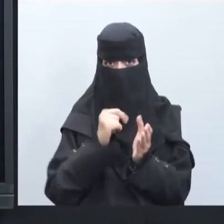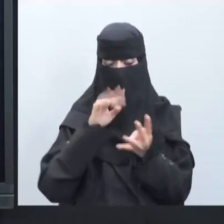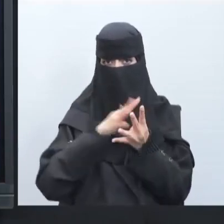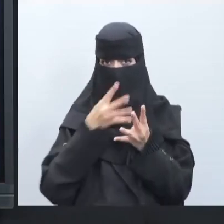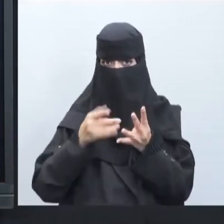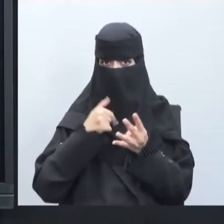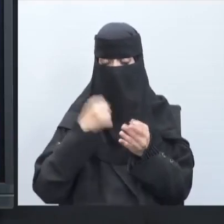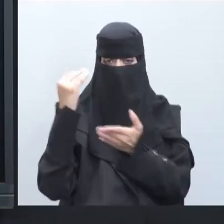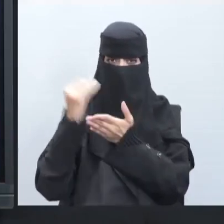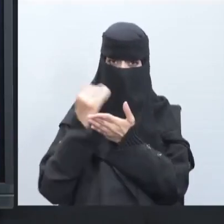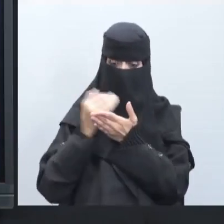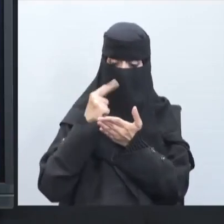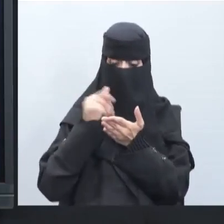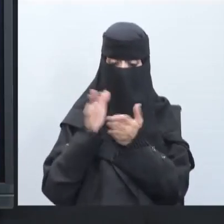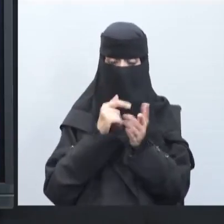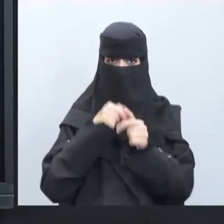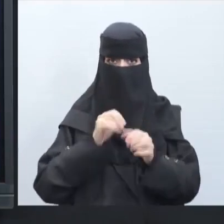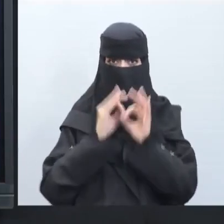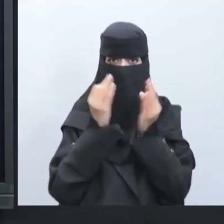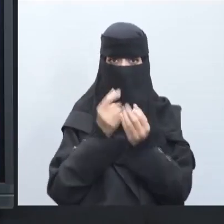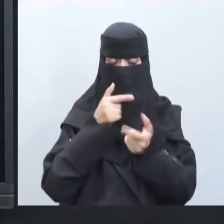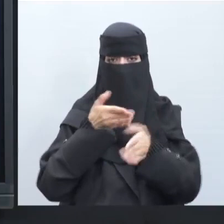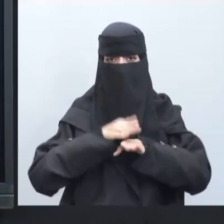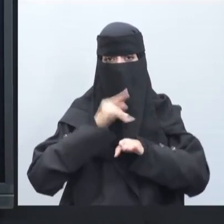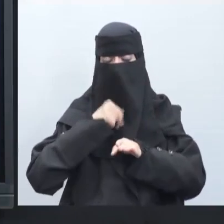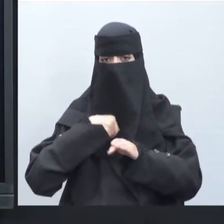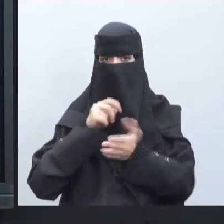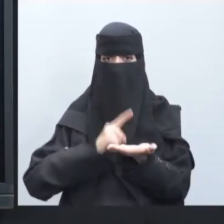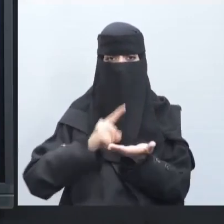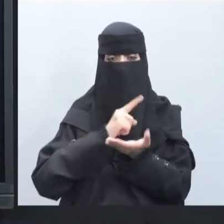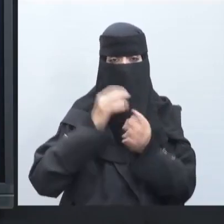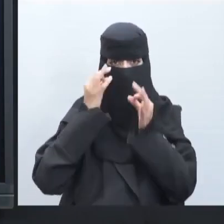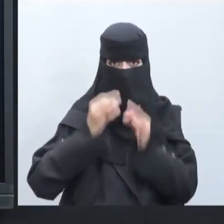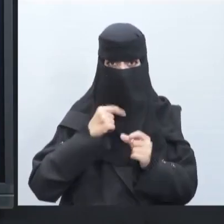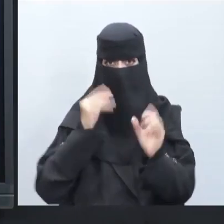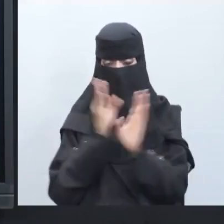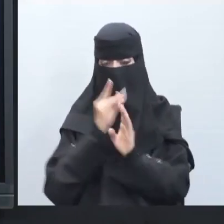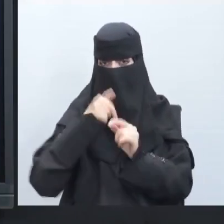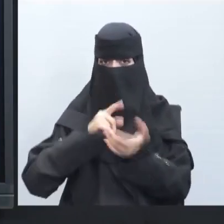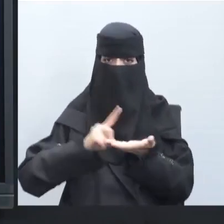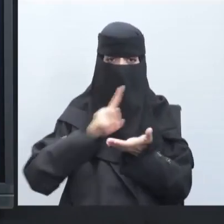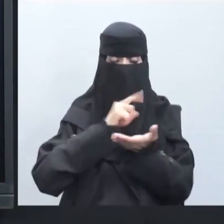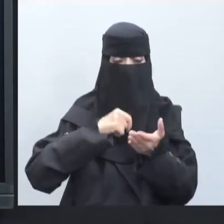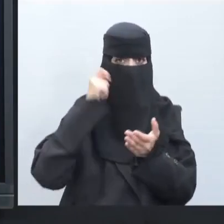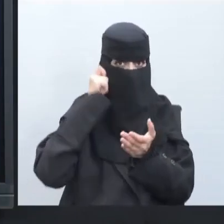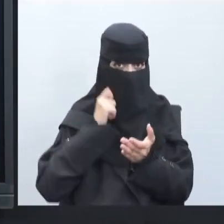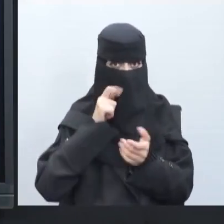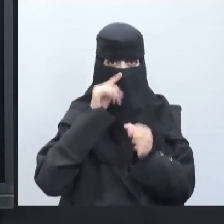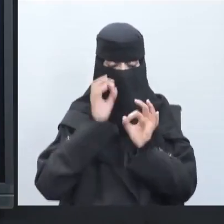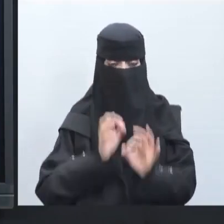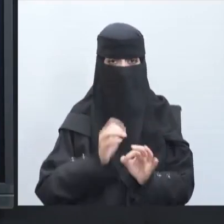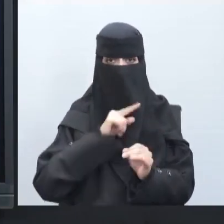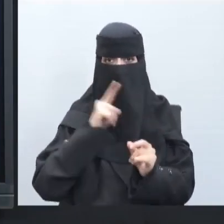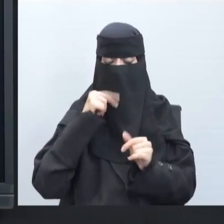الاقتصاديه كما ذكرنا الجدوى للمجتمع وايضا على البيئه بالتاكيد حينما نخالف البيئه قد يكون هالك عقوبات حينما